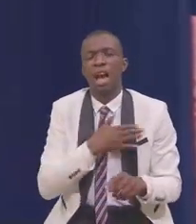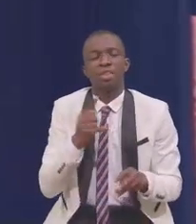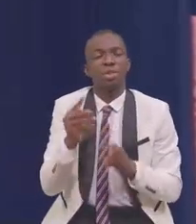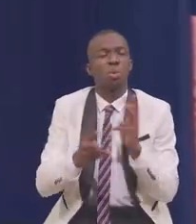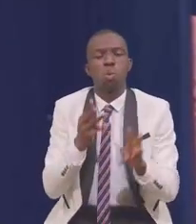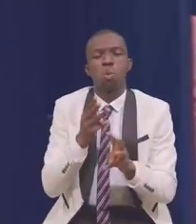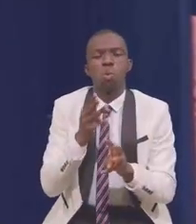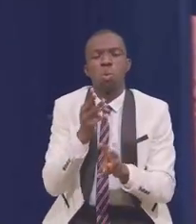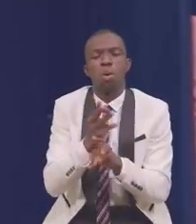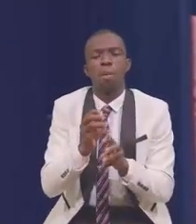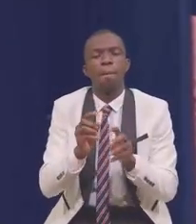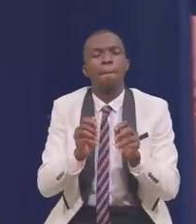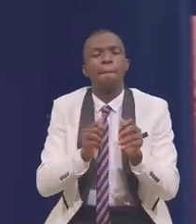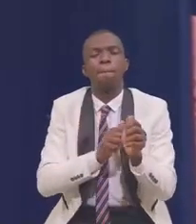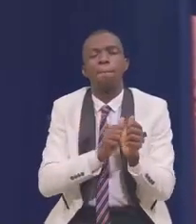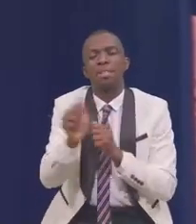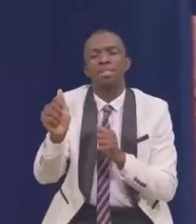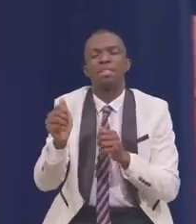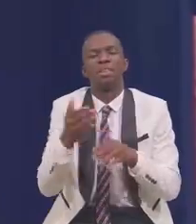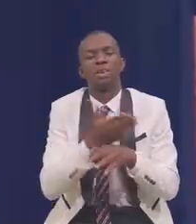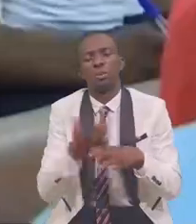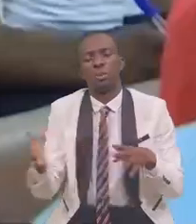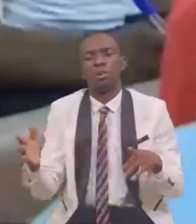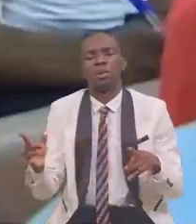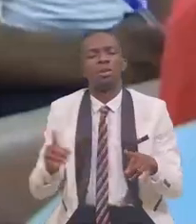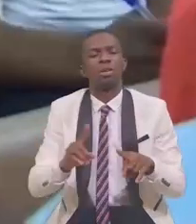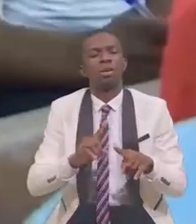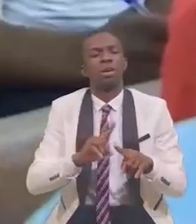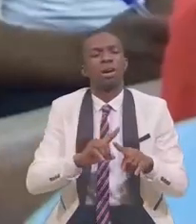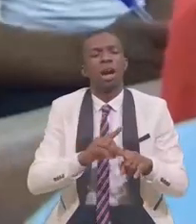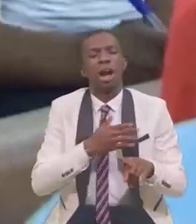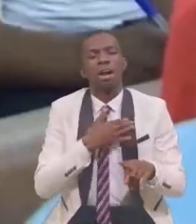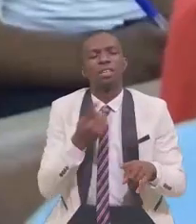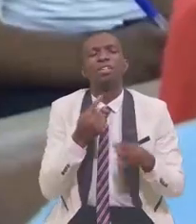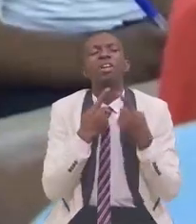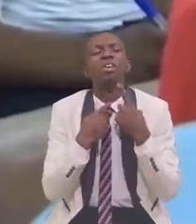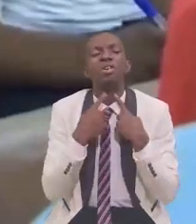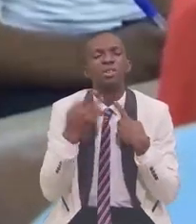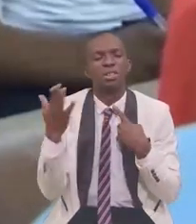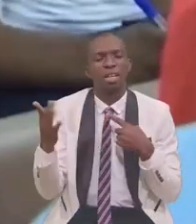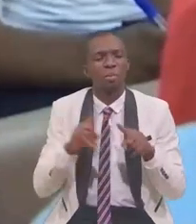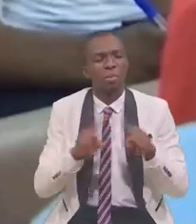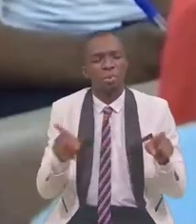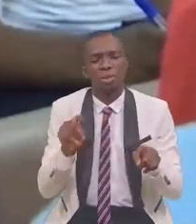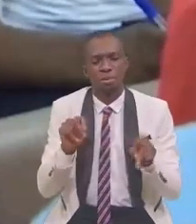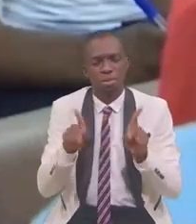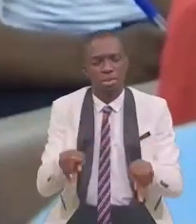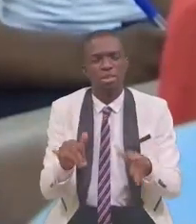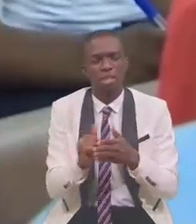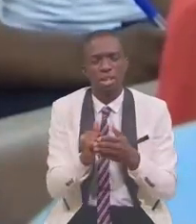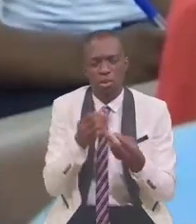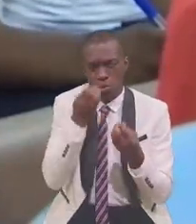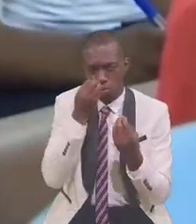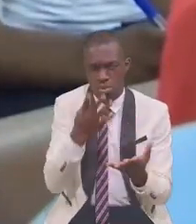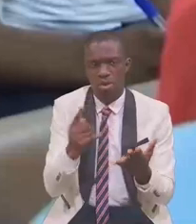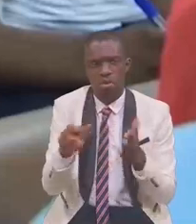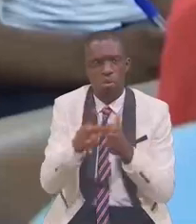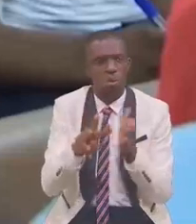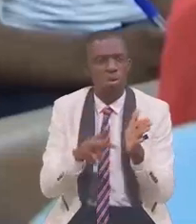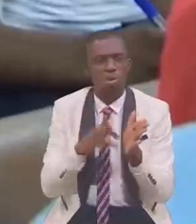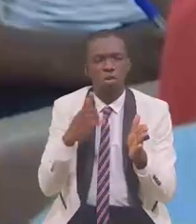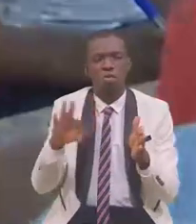qui fait la volonté de Dieu, dites-le-moi, demeure éternellement. Si tu veux demeurer éternellement, tu ne dois